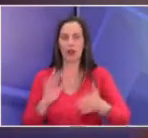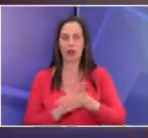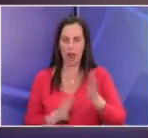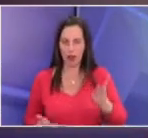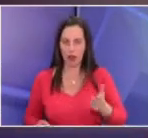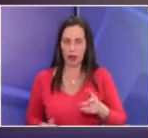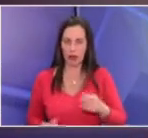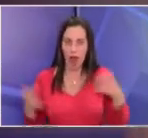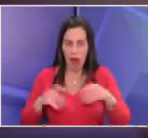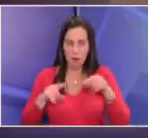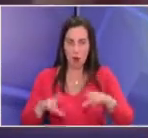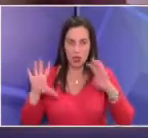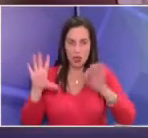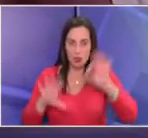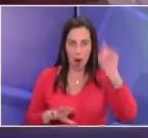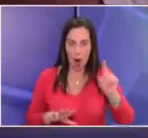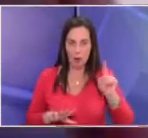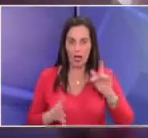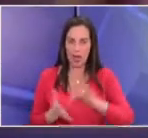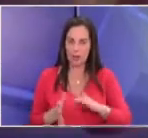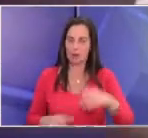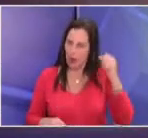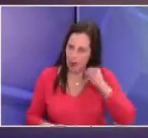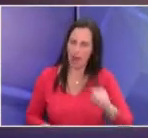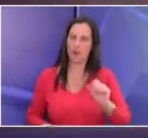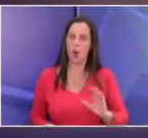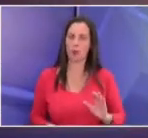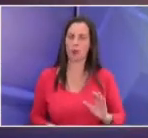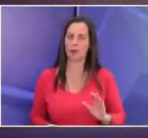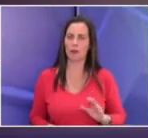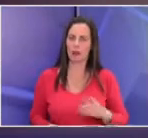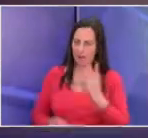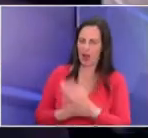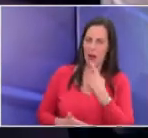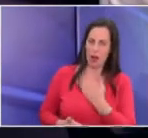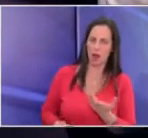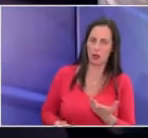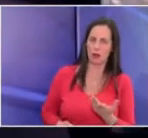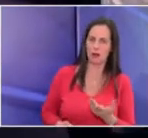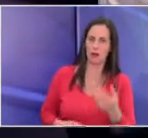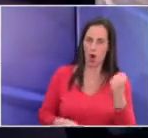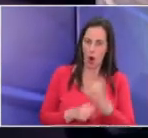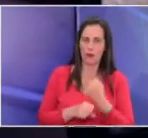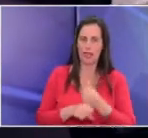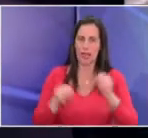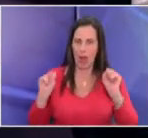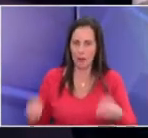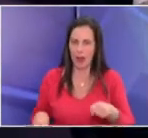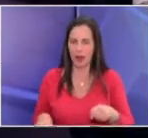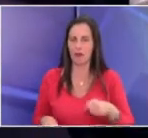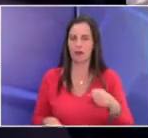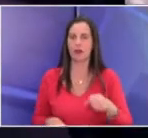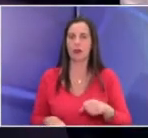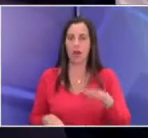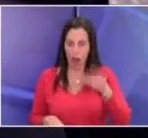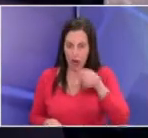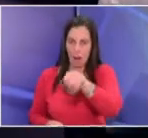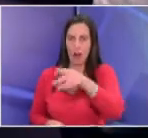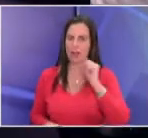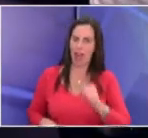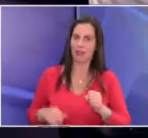עבודה לכל מפלגה להשבת השבועים. דיור ציבורי, נכים, כולם מסכימים איתך,